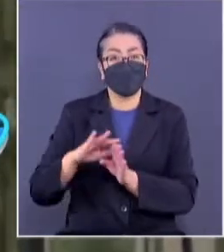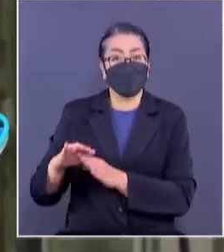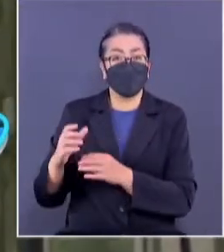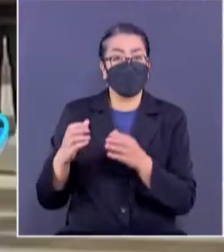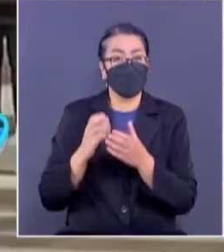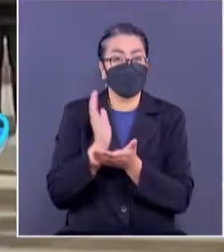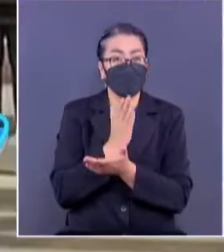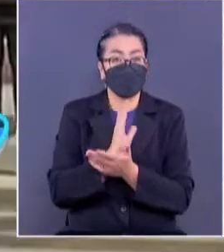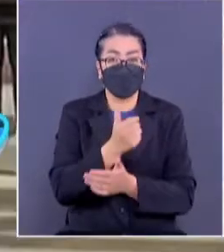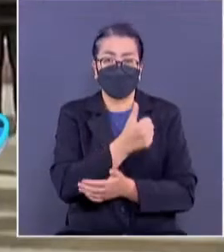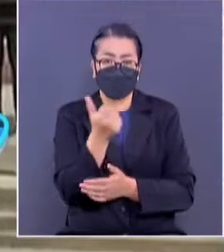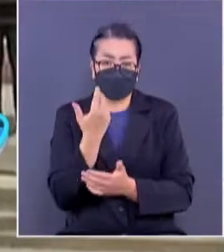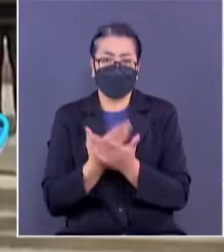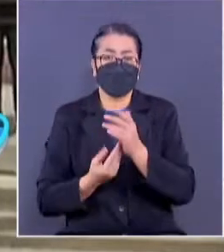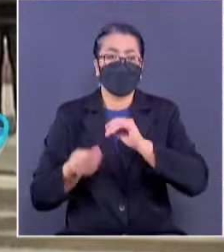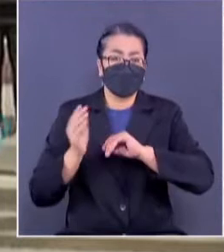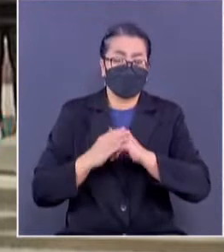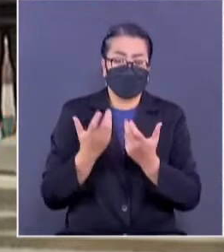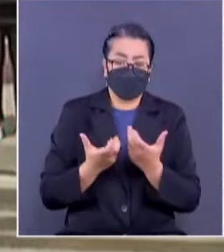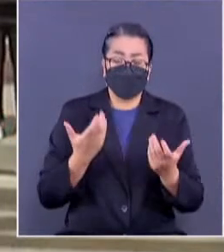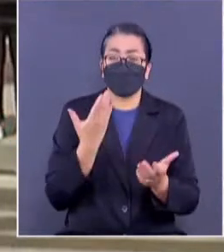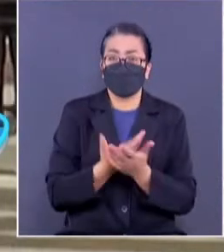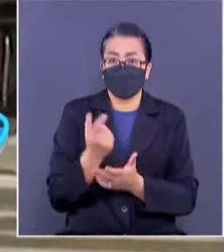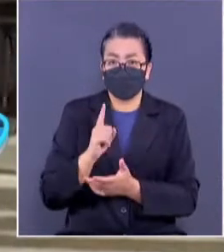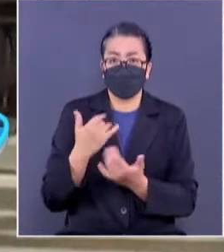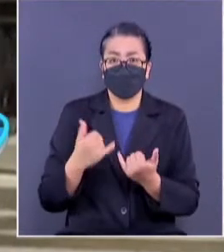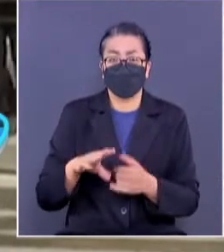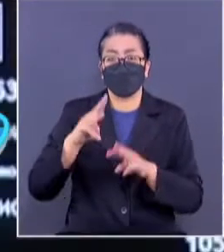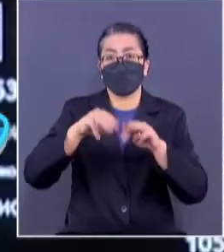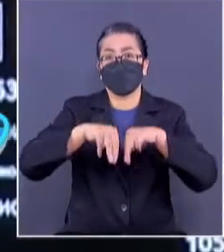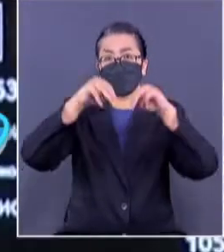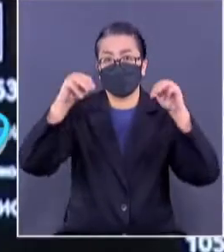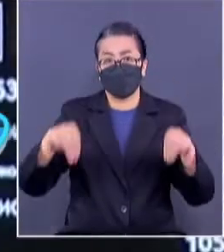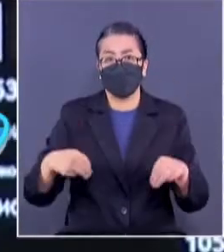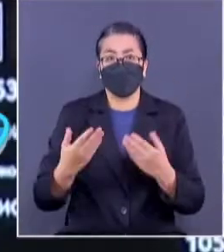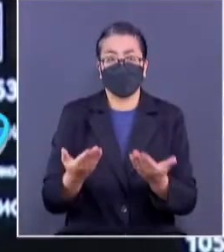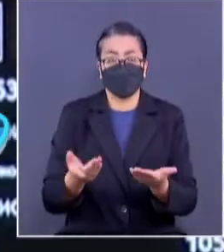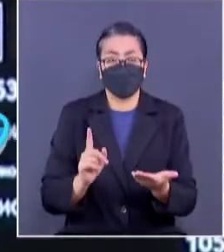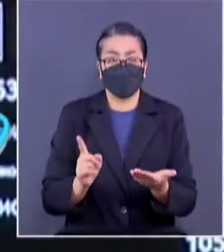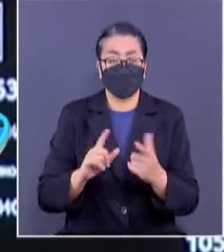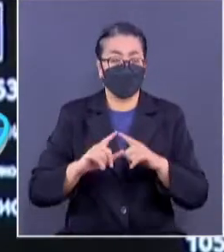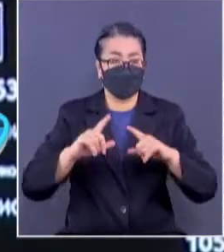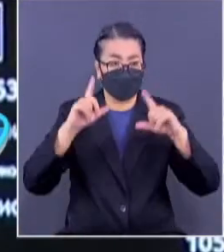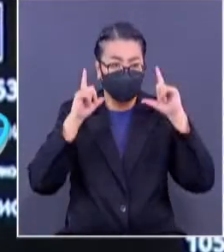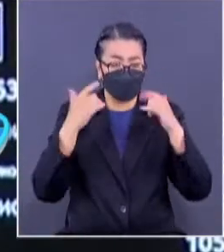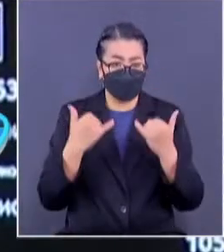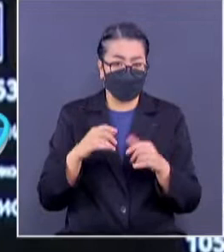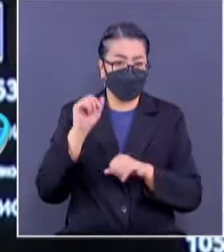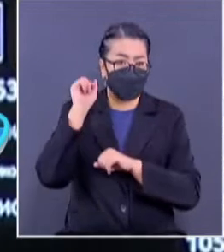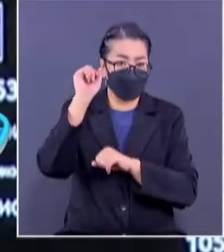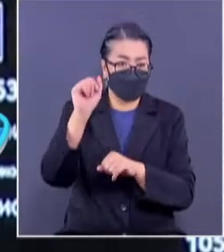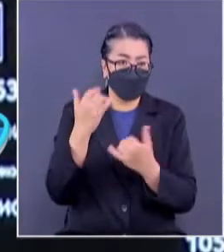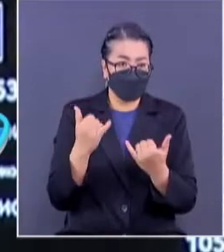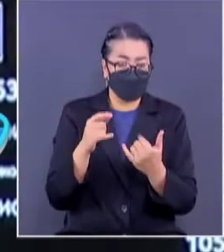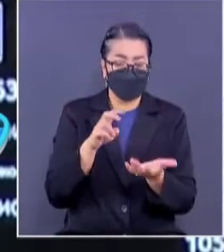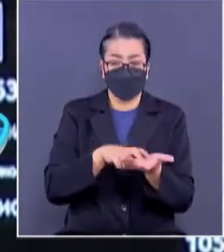มีความเคลื่อนไหวออกมาอย่างล่าสุดในก็คือเราMcdonaldนะครับจับเชนฟาสต์ฟู้ดดังครับล่าสุดก็ประกาศว่า